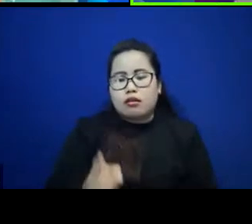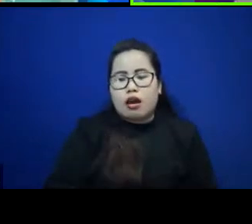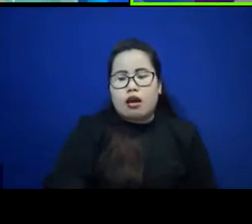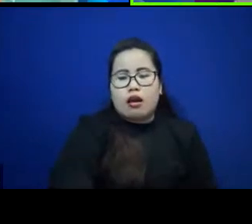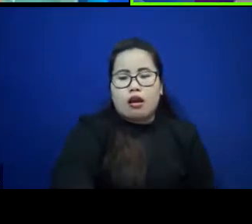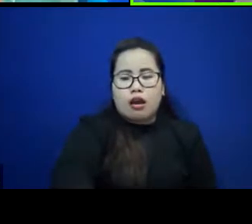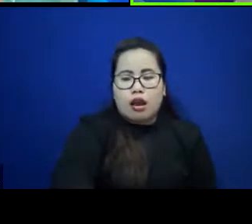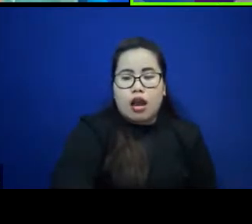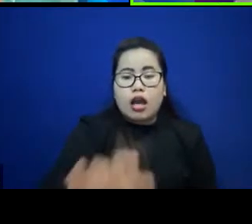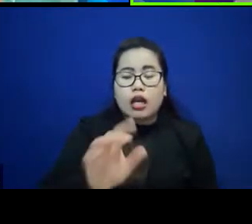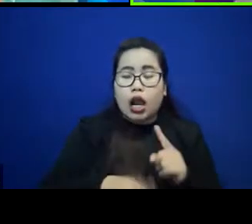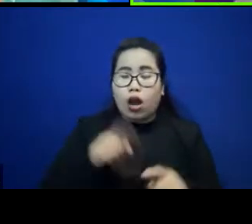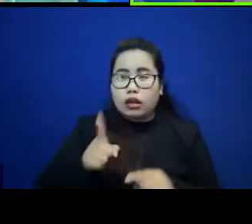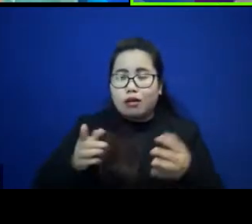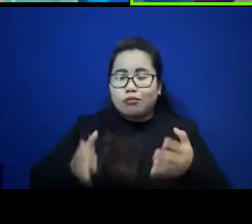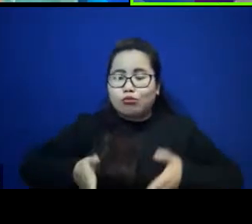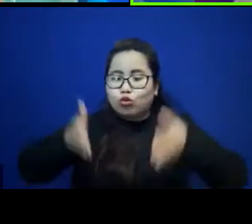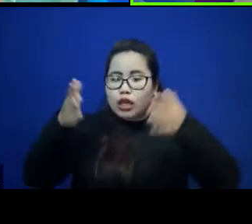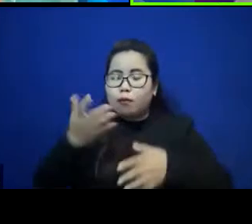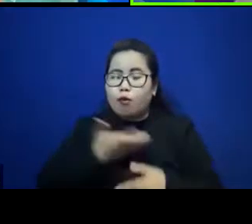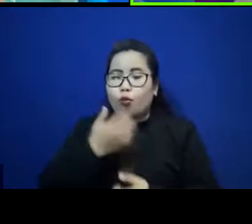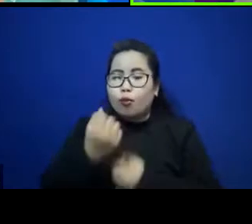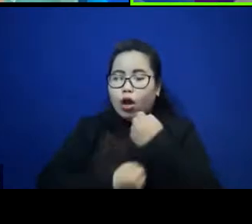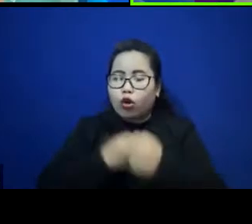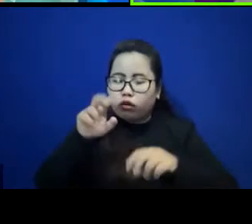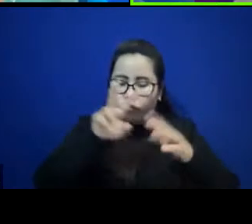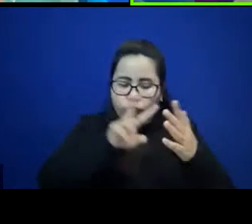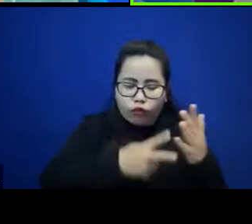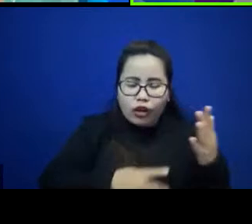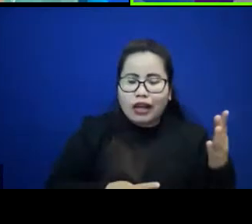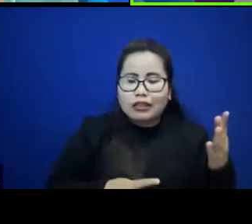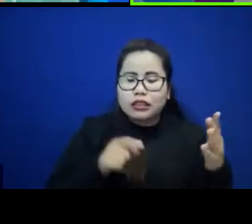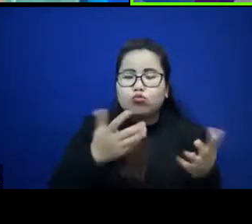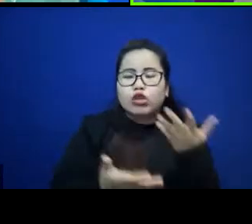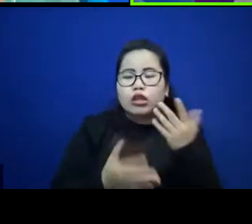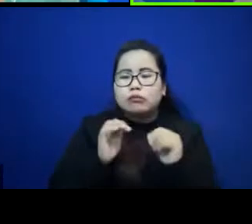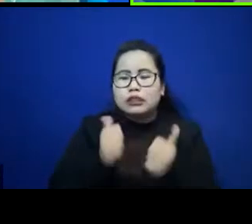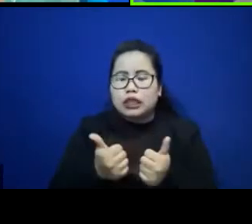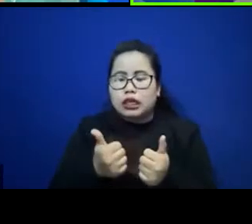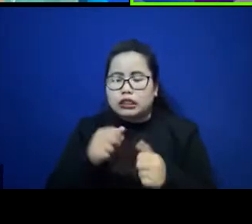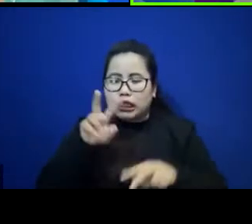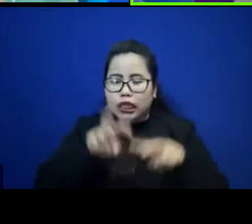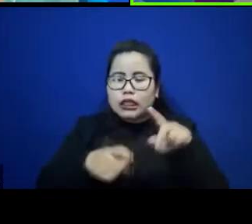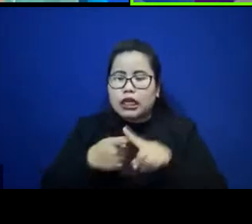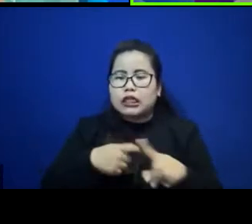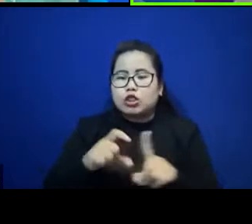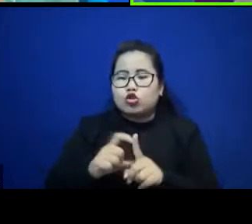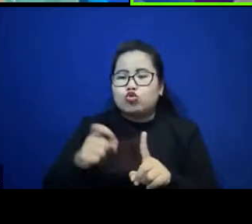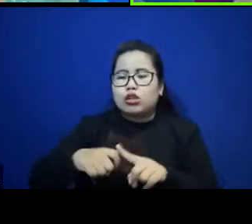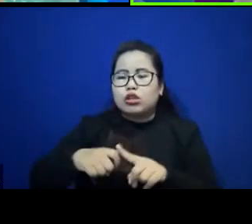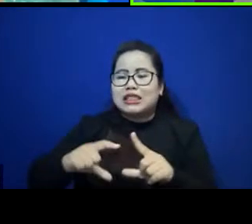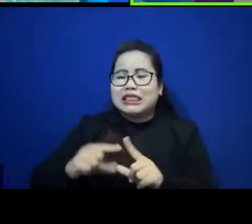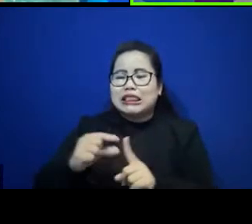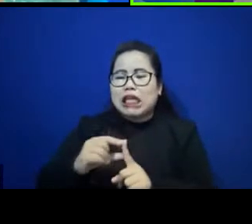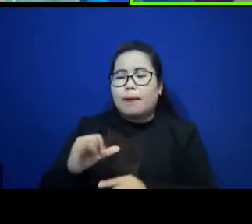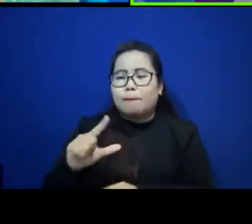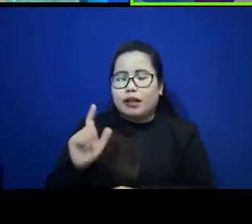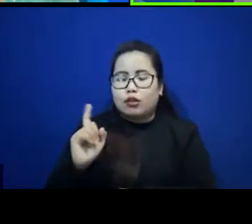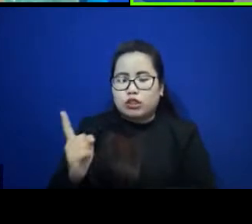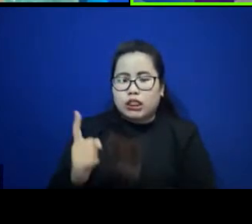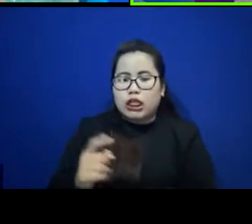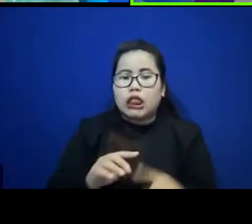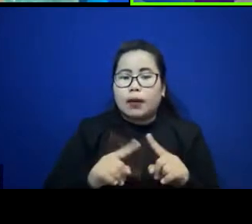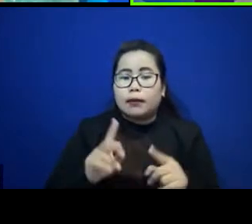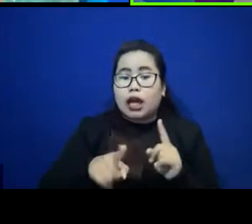mungkin jika ada perusahaan yang ingin melakukan verifikasi seperti itu bisa dieksplor dengan aduk capil itu sendiri tapi selain